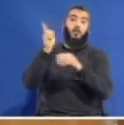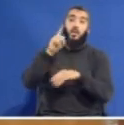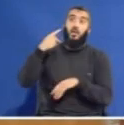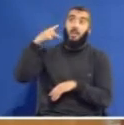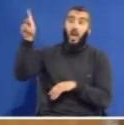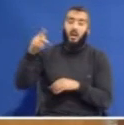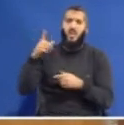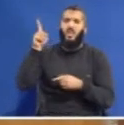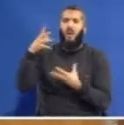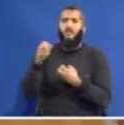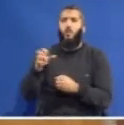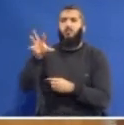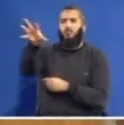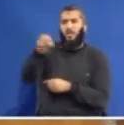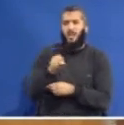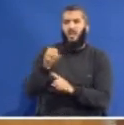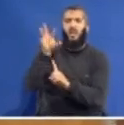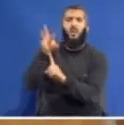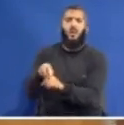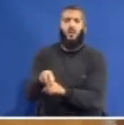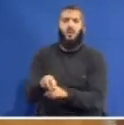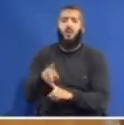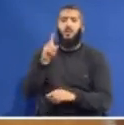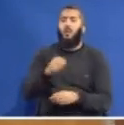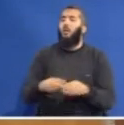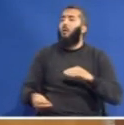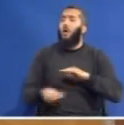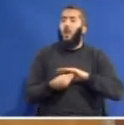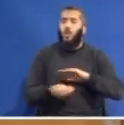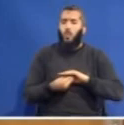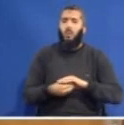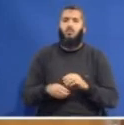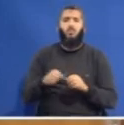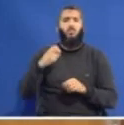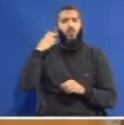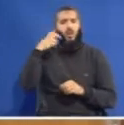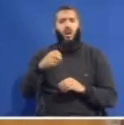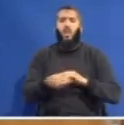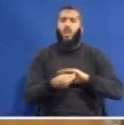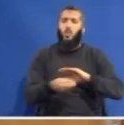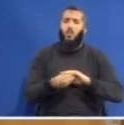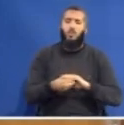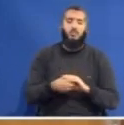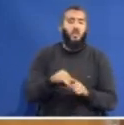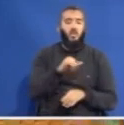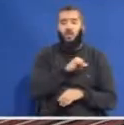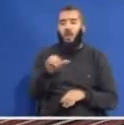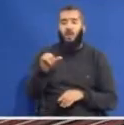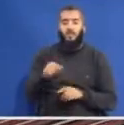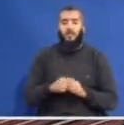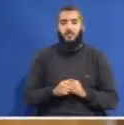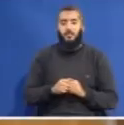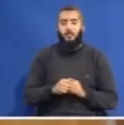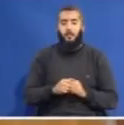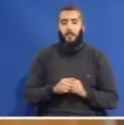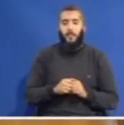وحبيت تأخذه بأي طريقة، ادفع ما شئت أن تدفعه لن تأخذه. إذن اعمل يقينك